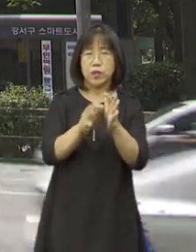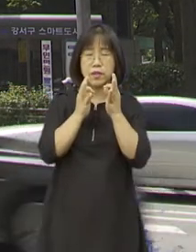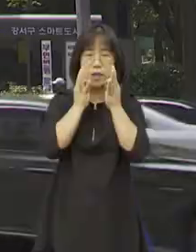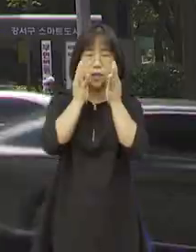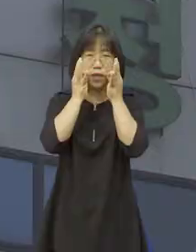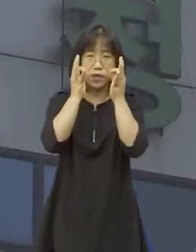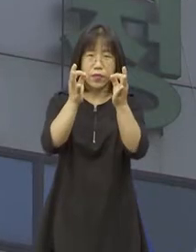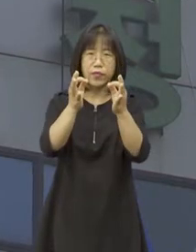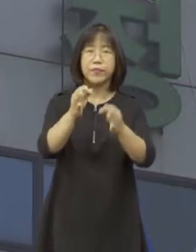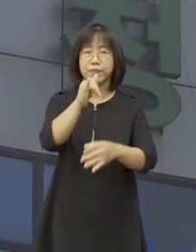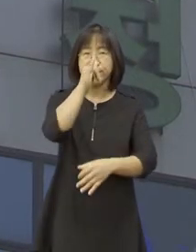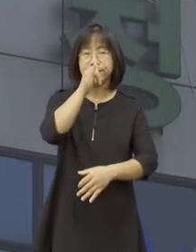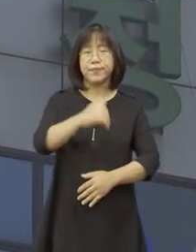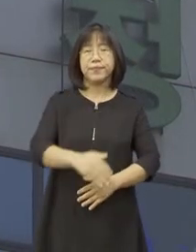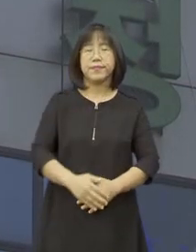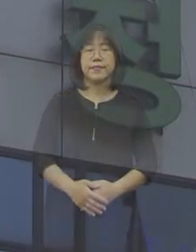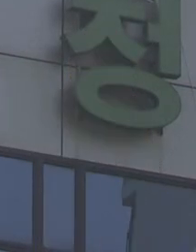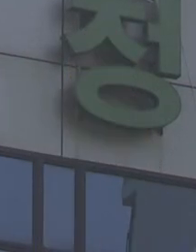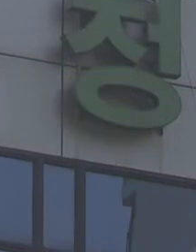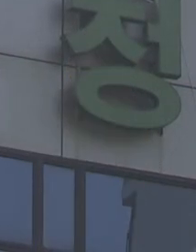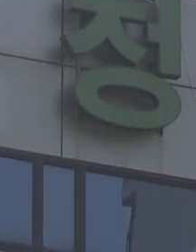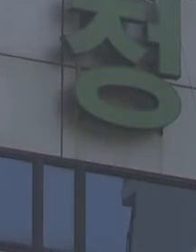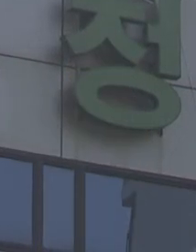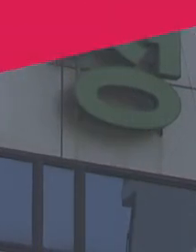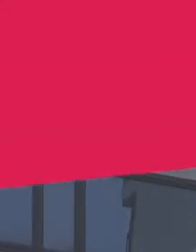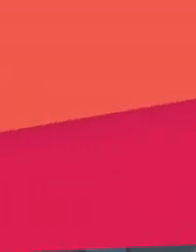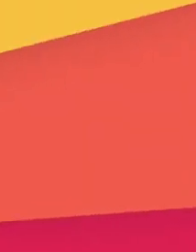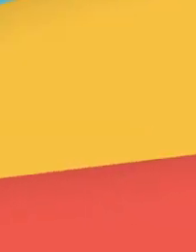최선을 다한다는 방침입니다.